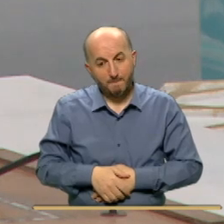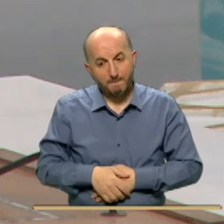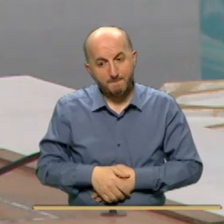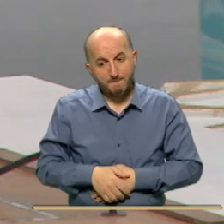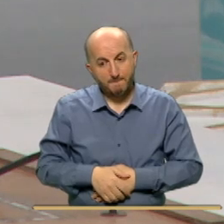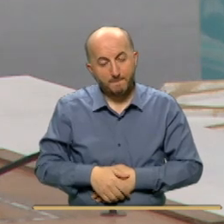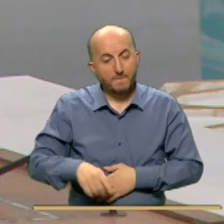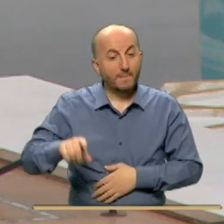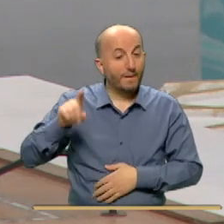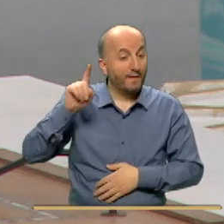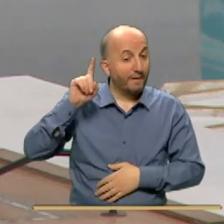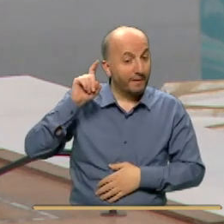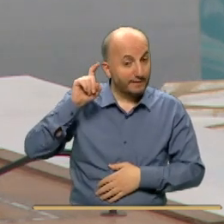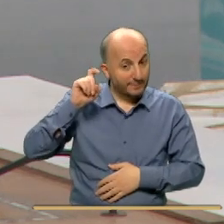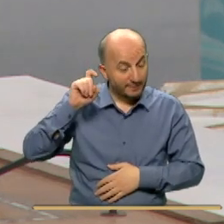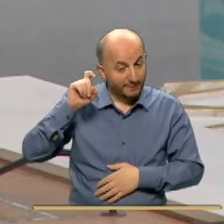Akıl bali